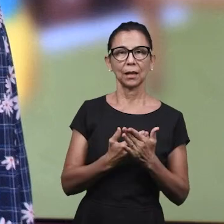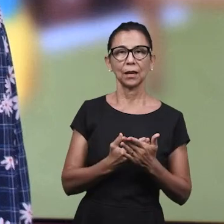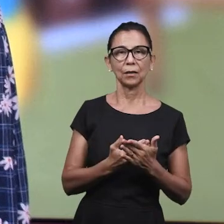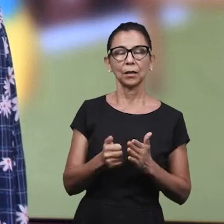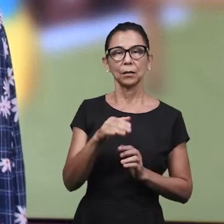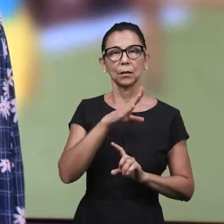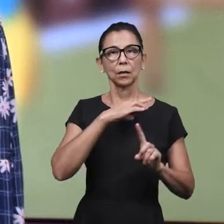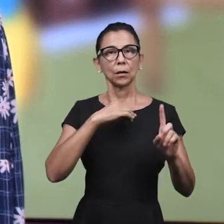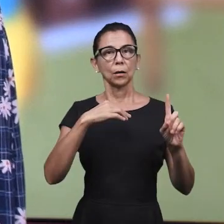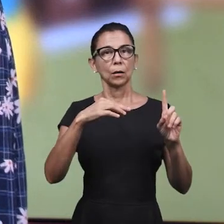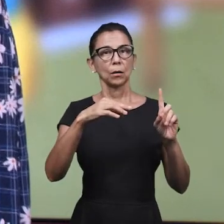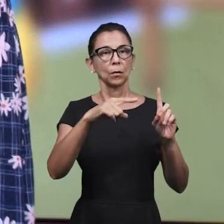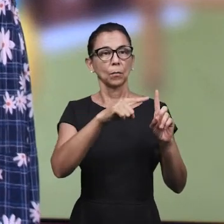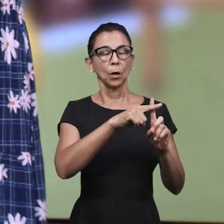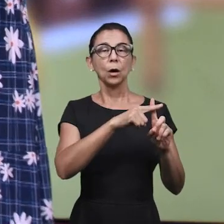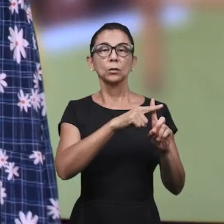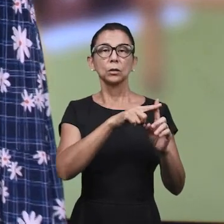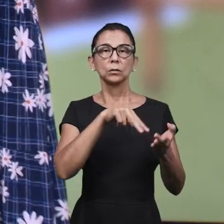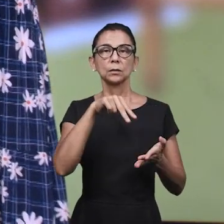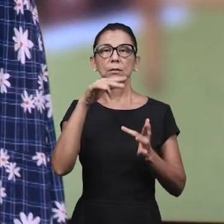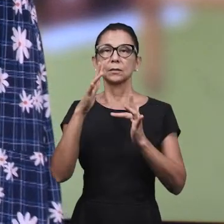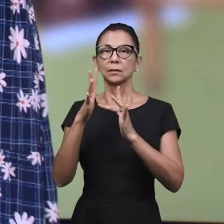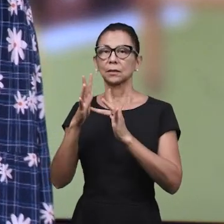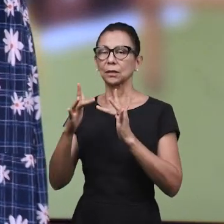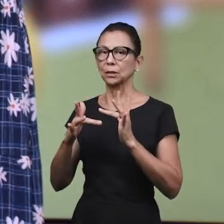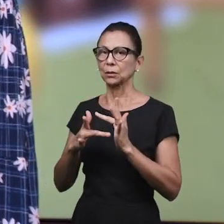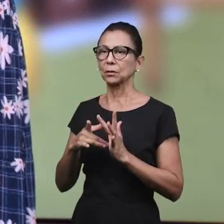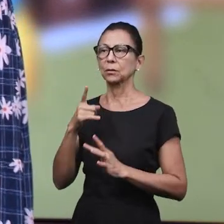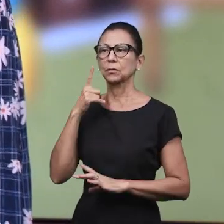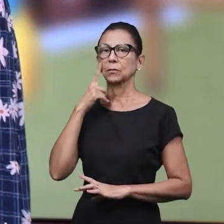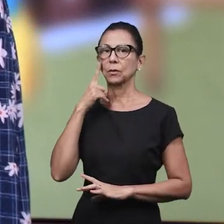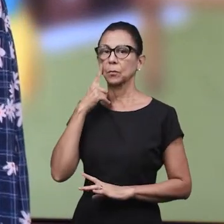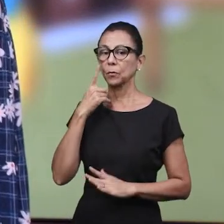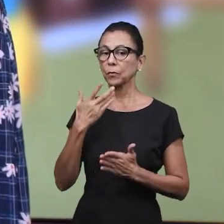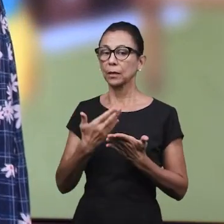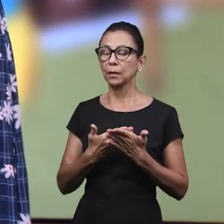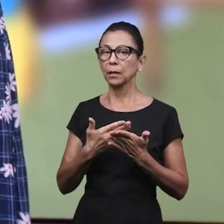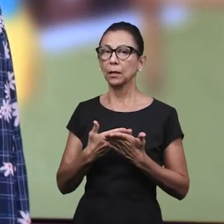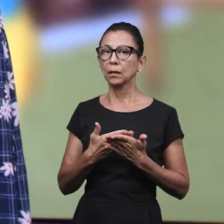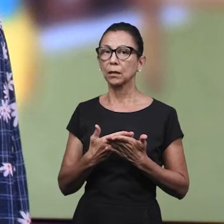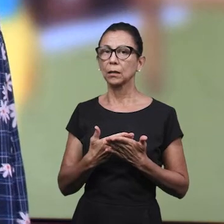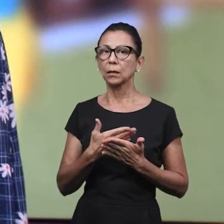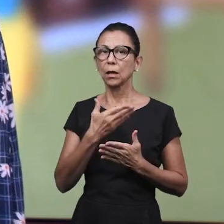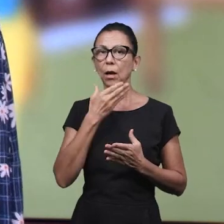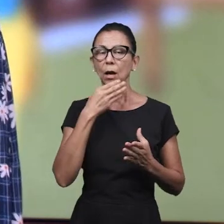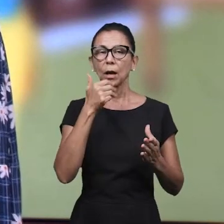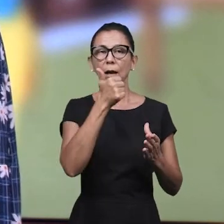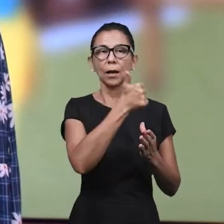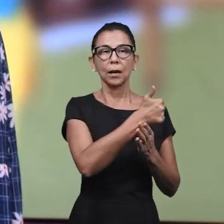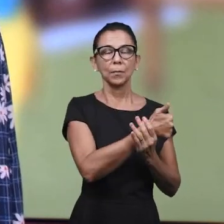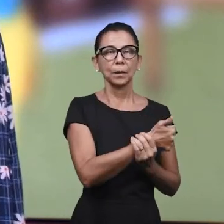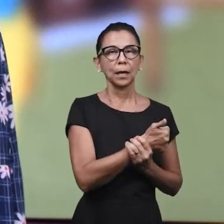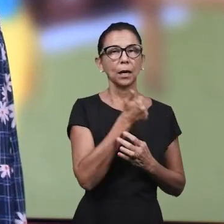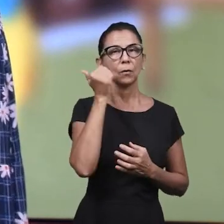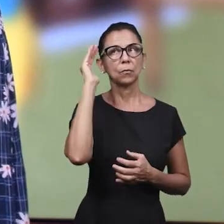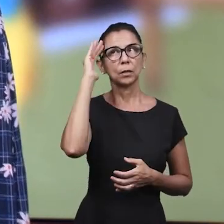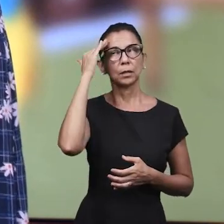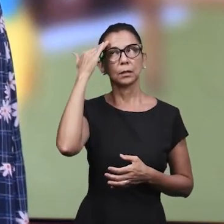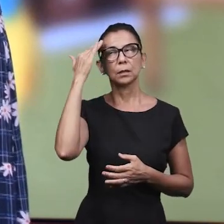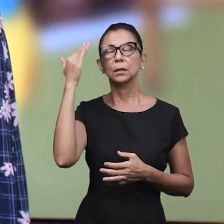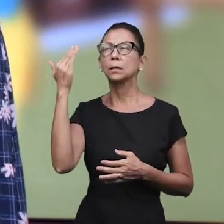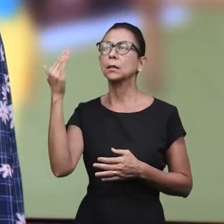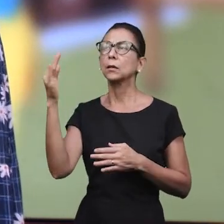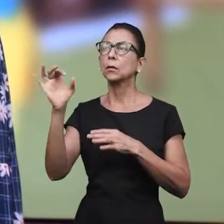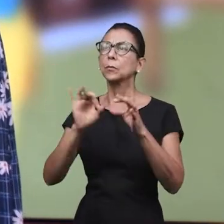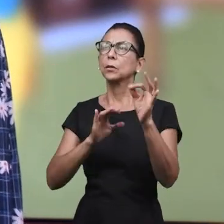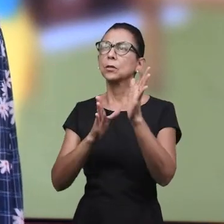notre étude porte sur la mort et la résurrection du Seigneur Jésus. Dans cette étude, nous allons voir la